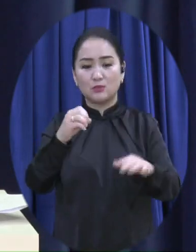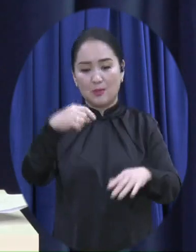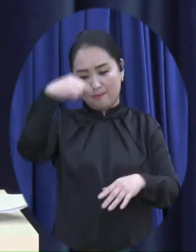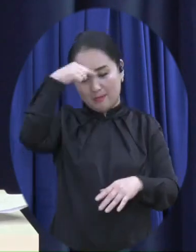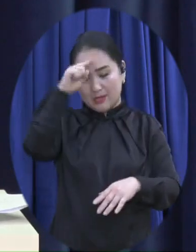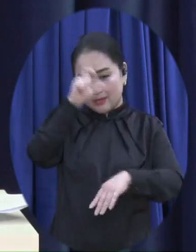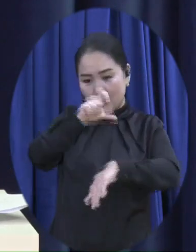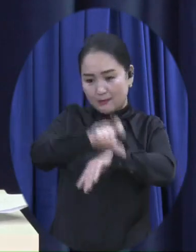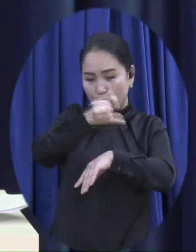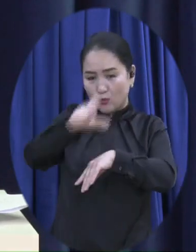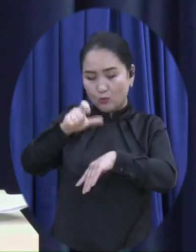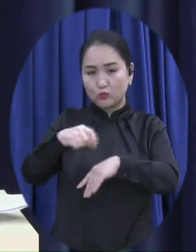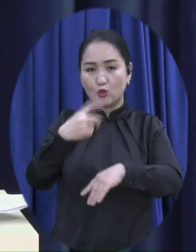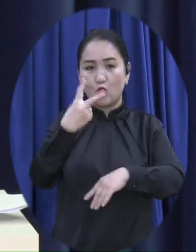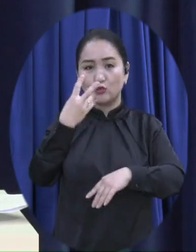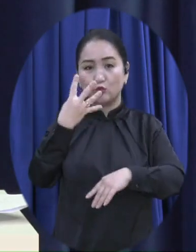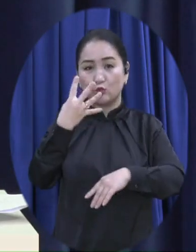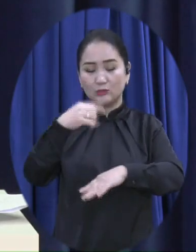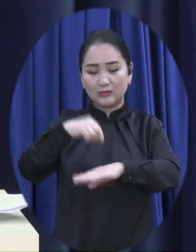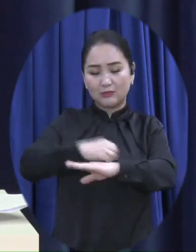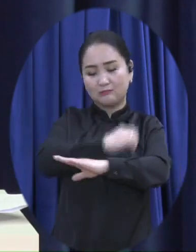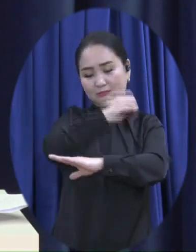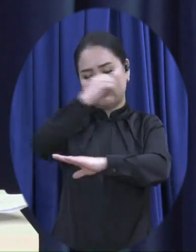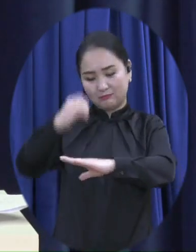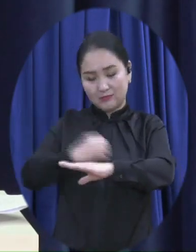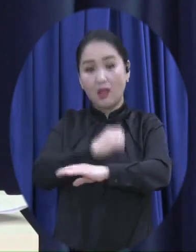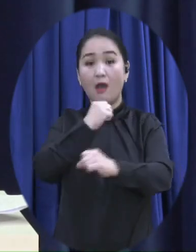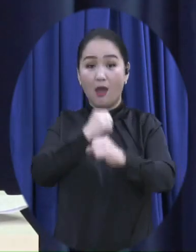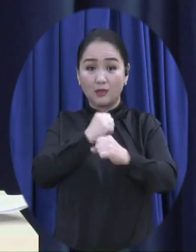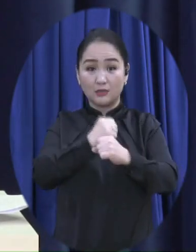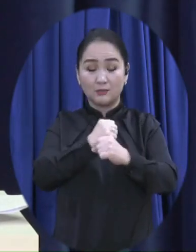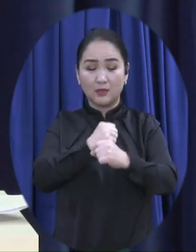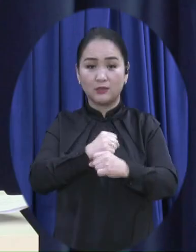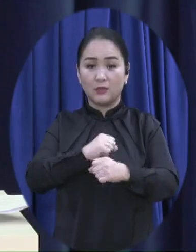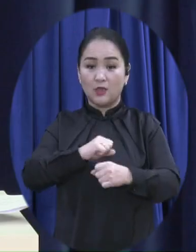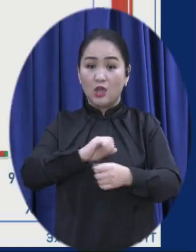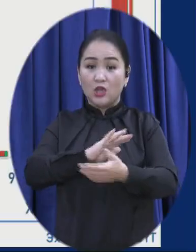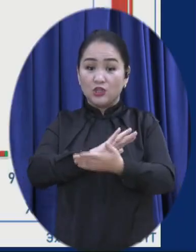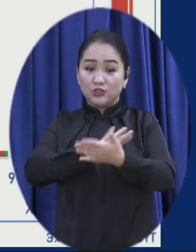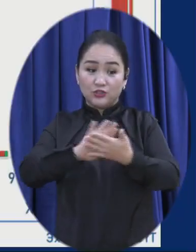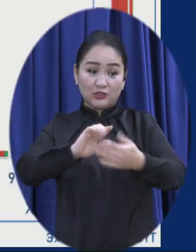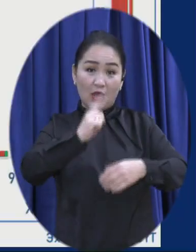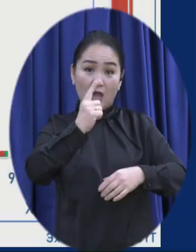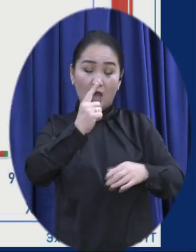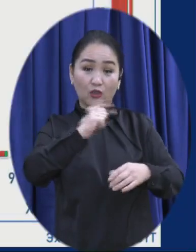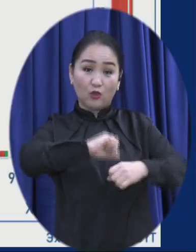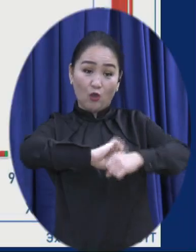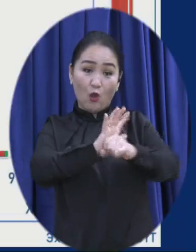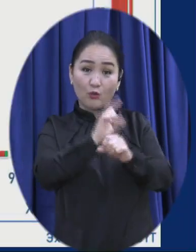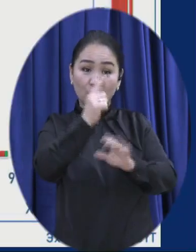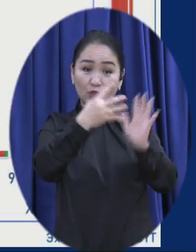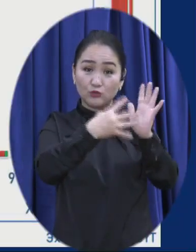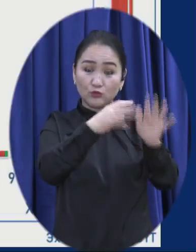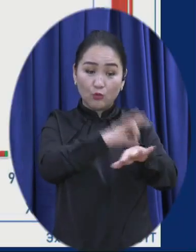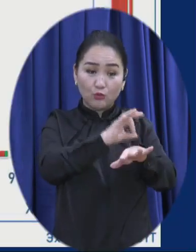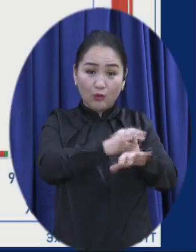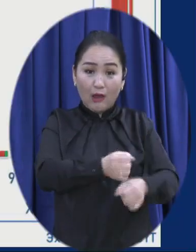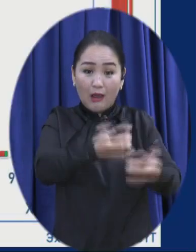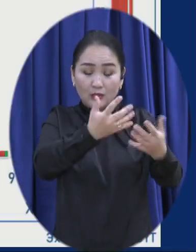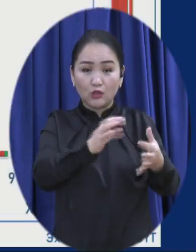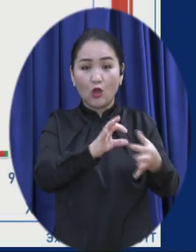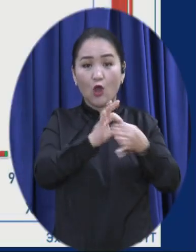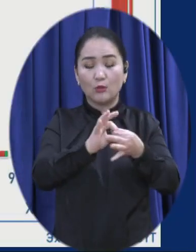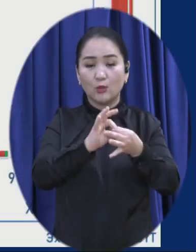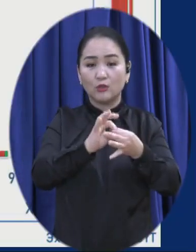бол ажиллаж байна. За ингээд шинэ одоо коронавирусын халдвар гарсантай холбогдуулан нийслэл хот болон бүх аймагуудад